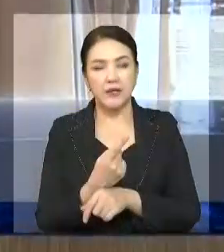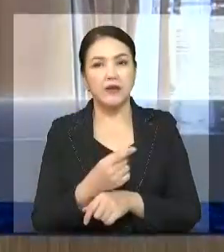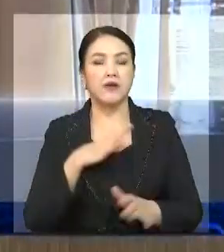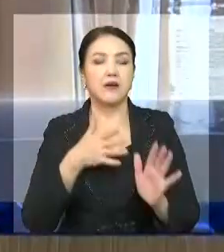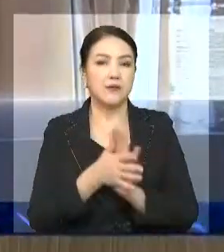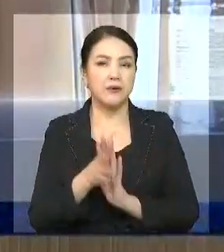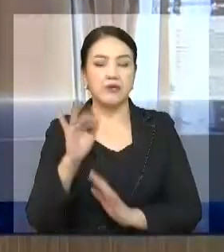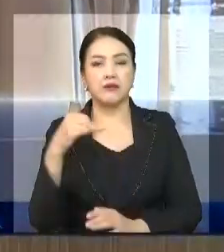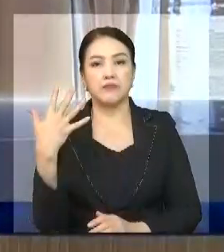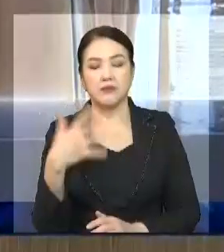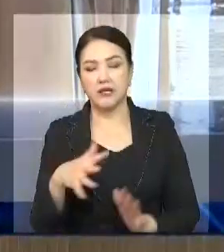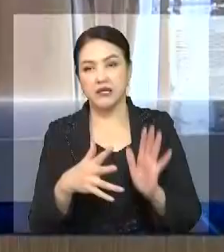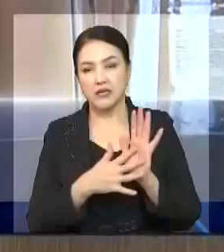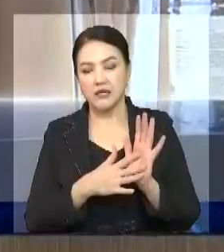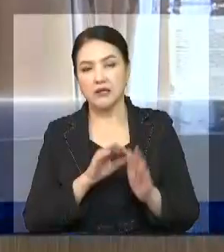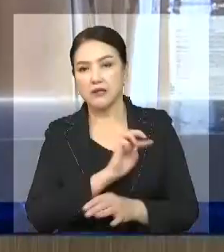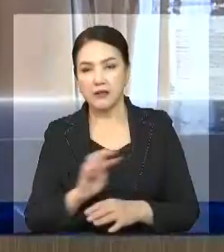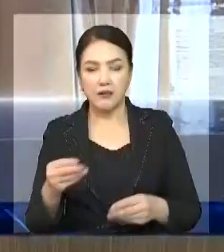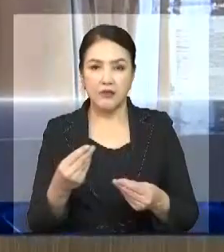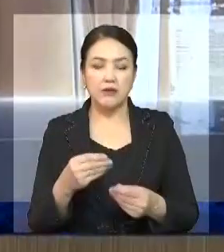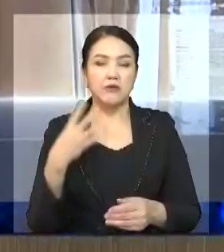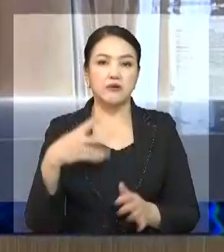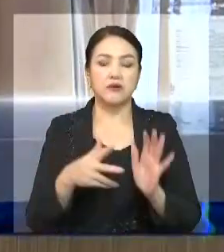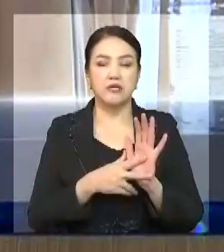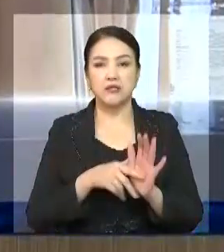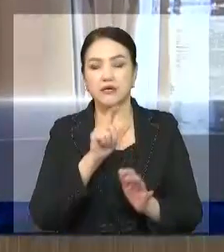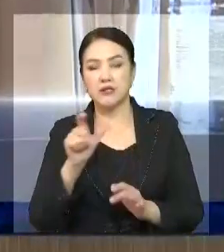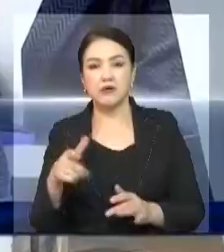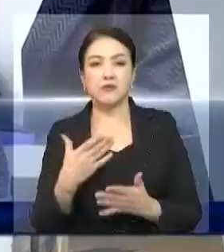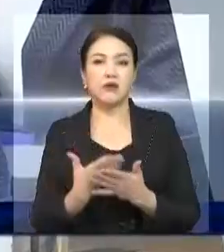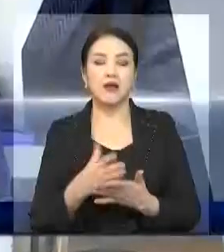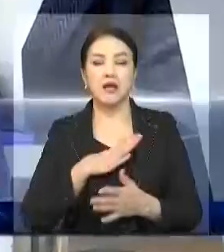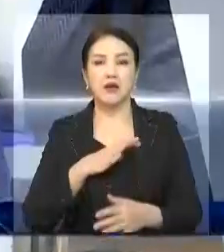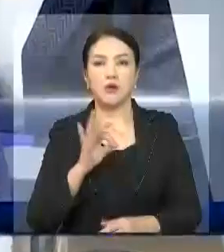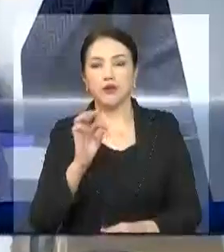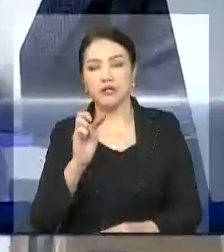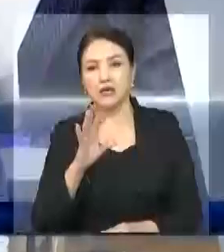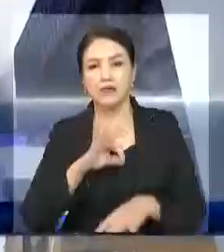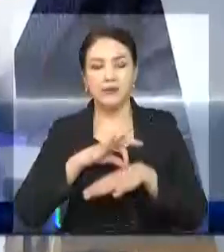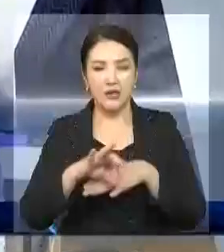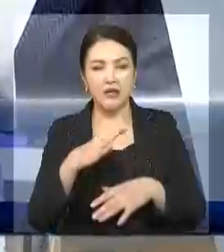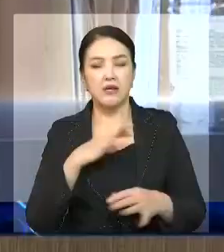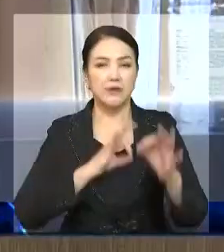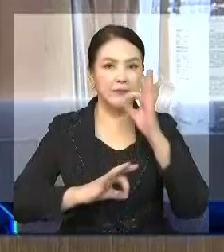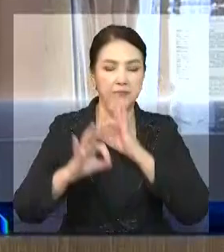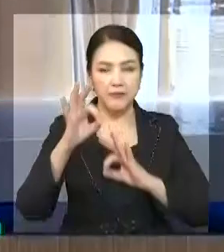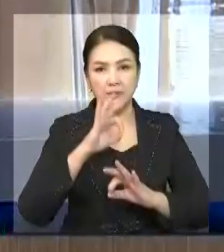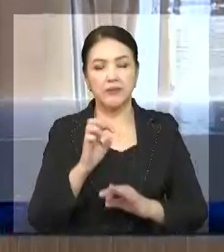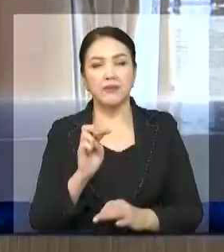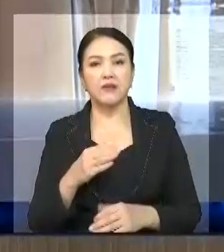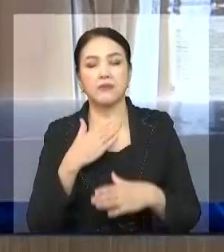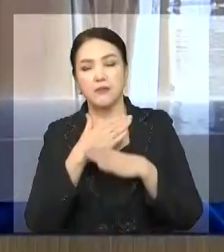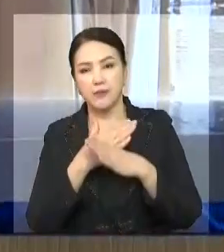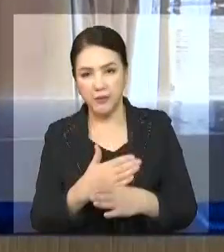освоено 459 миллионов тенге. Также 47 пациентов, в числе которых и онкобольные, обеспечиваются лекарствами в рамках